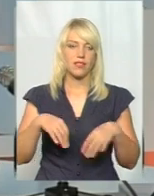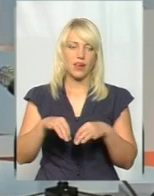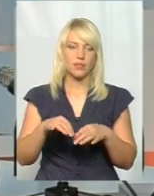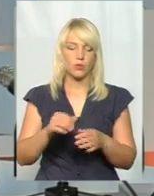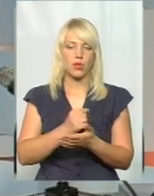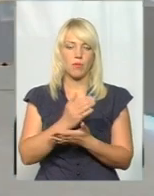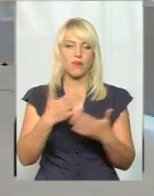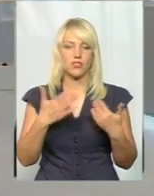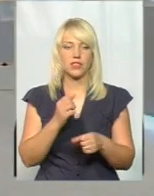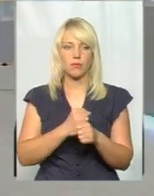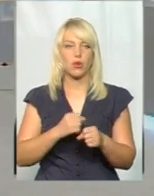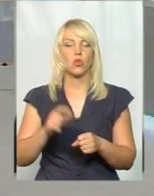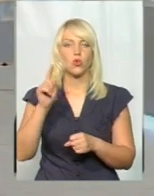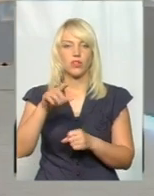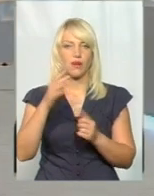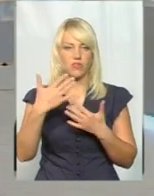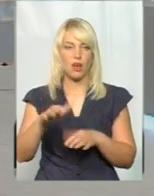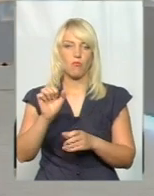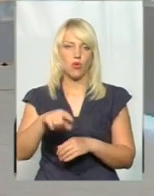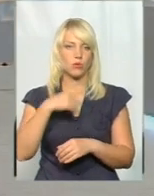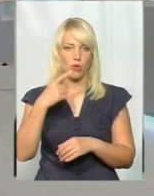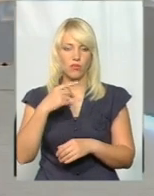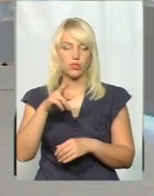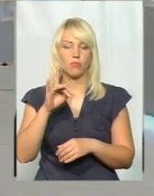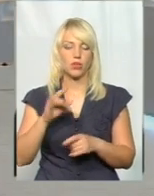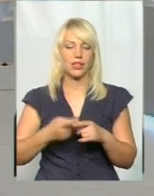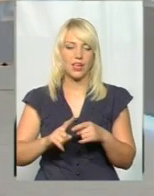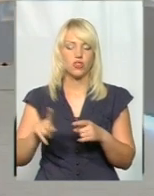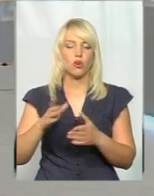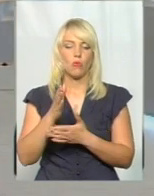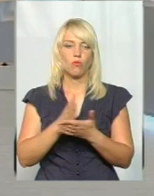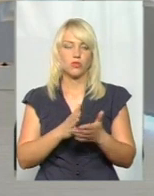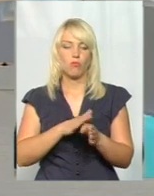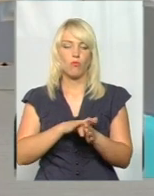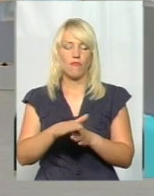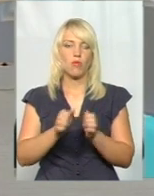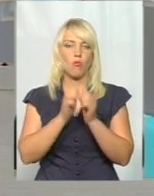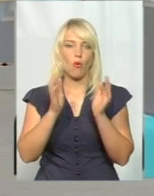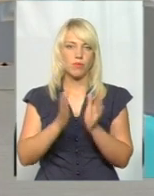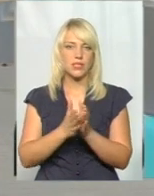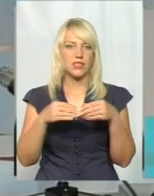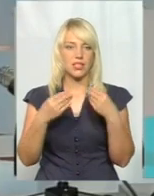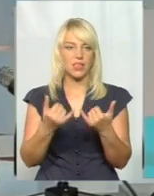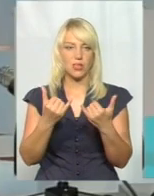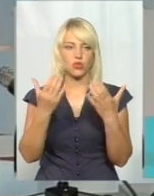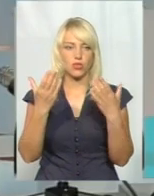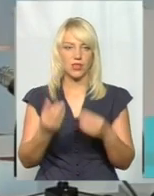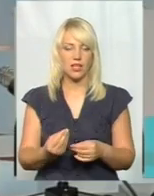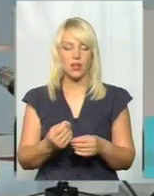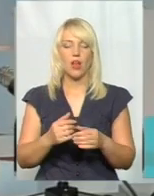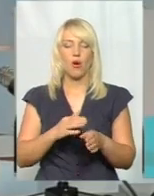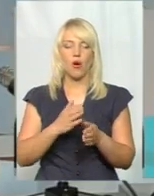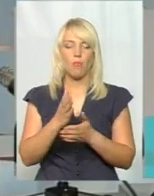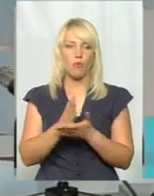До дотримані тоді можемо говорити про те, що послуга в повному обсязі надається. На сьогоднішній день послуга в повному обсязі